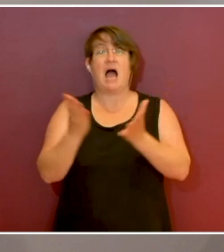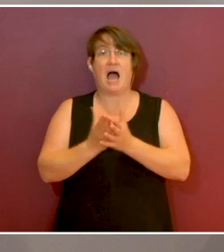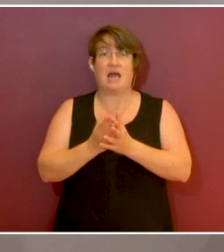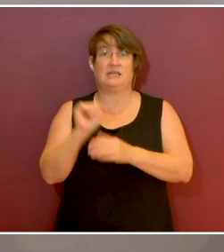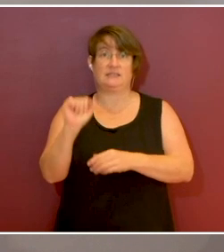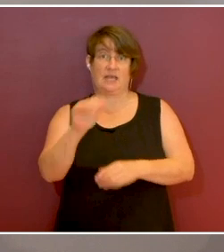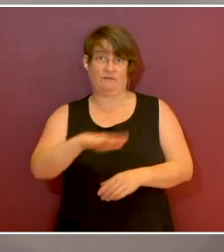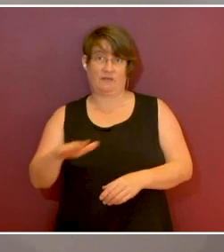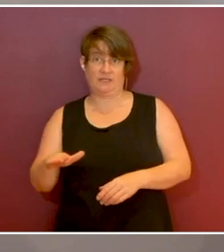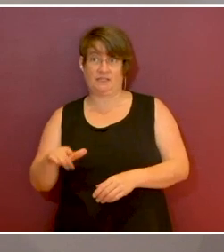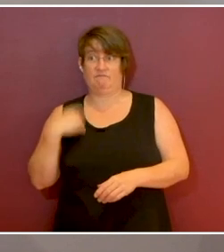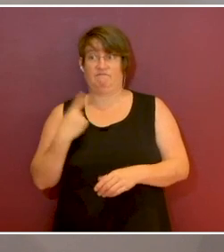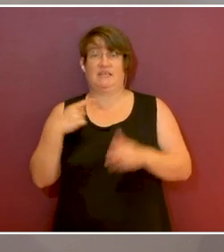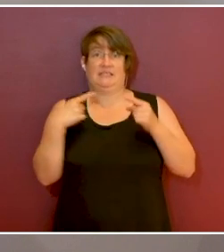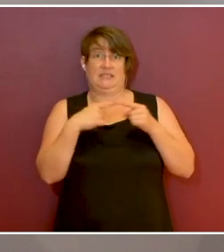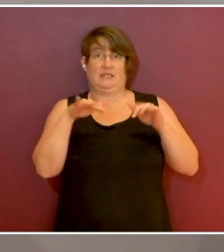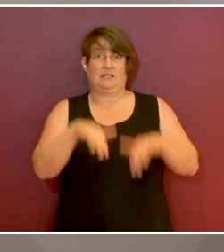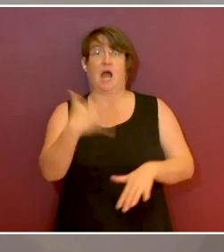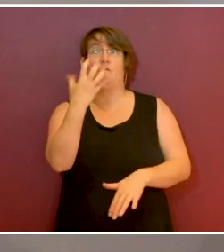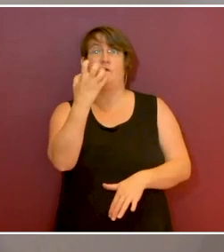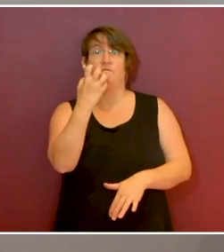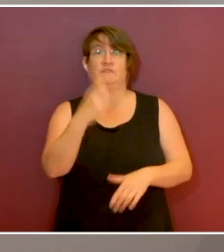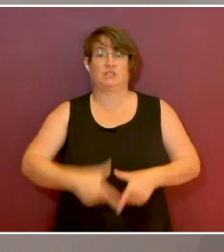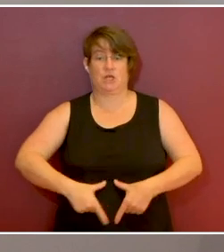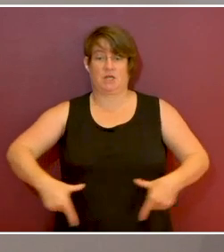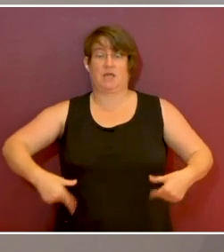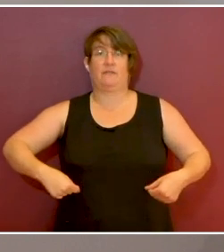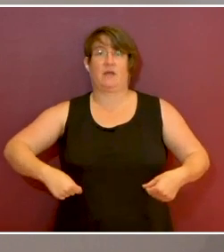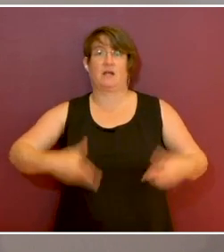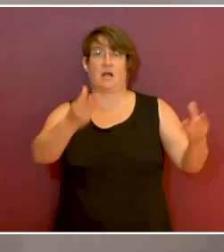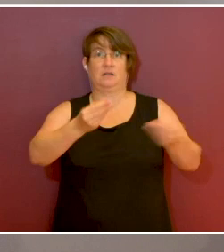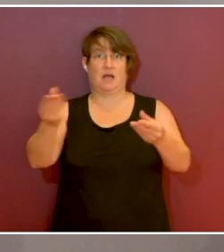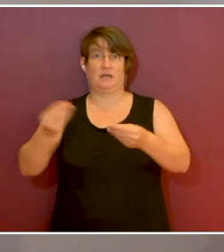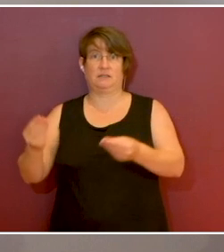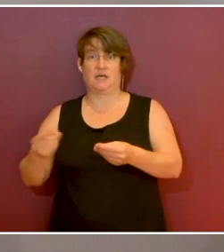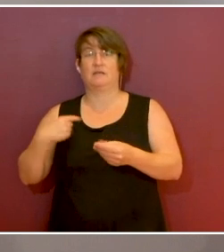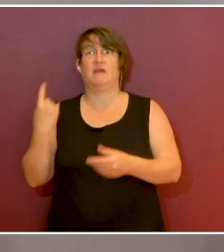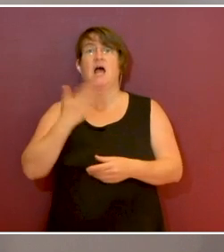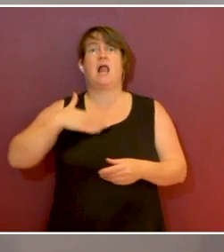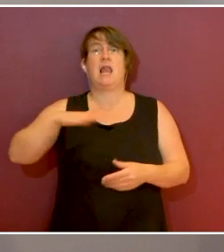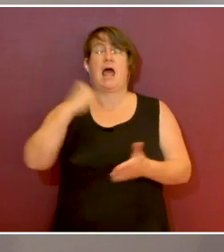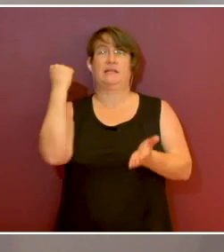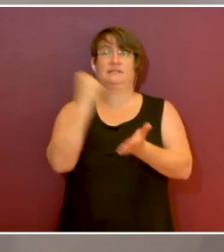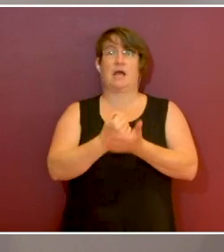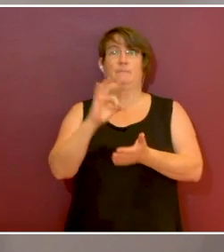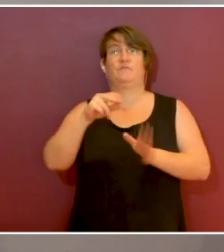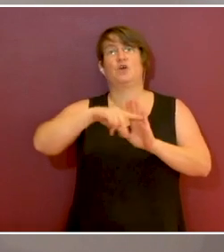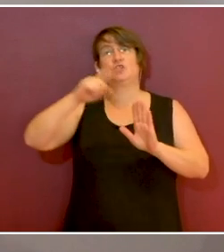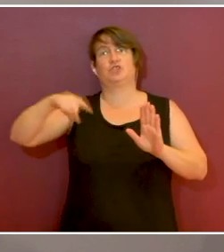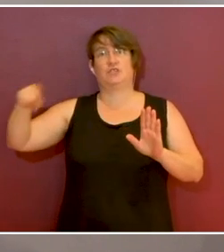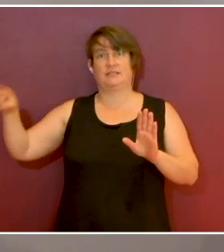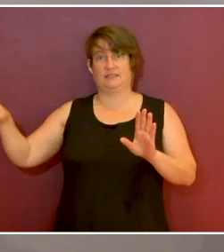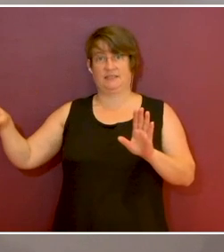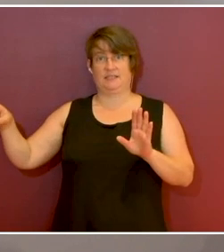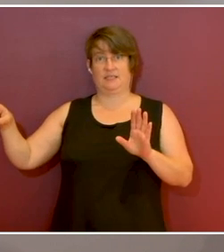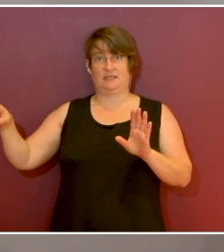unser Ziel einzuladen und dafür haben wir vom Landesamt für Statistik eine repräsentative Stichprobe sozusagen ziehen lassen